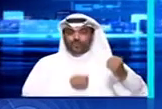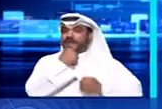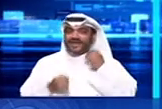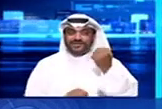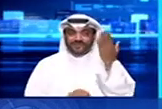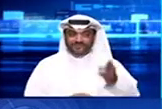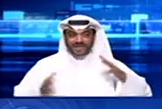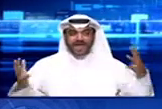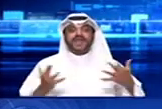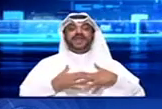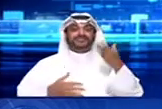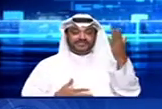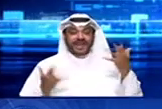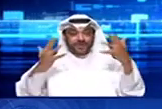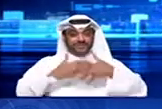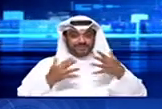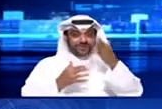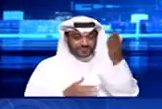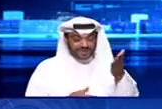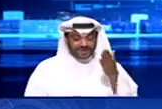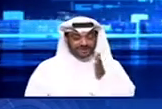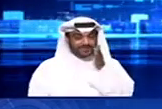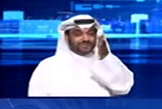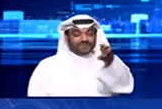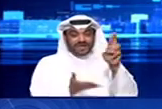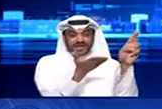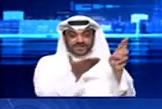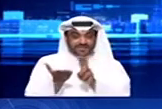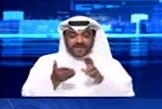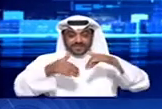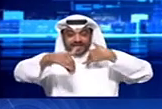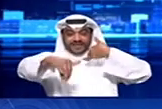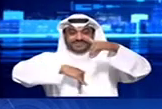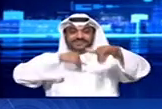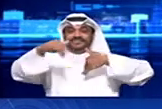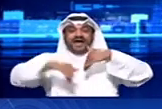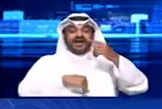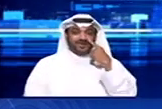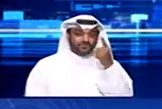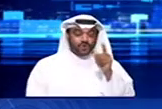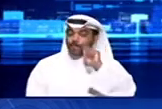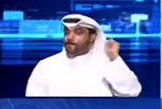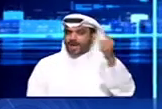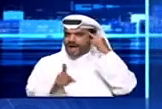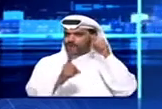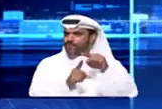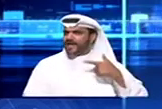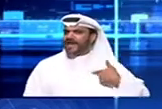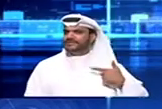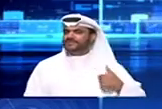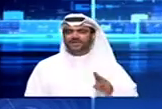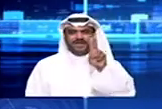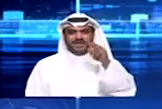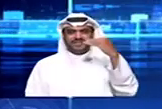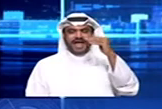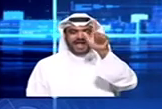التي تصاحب هذا اليوم الوطني. قمنا بزيارة لشارع الأمير محمد بن عبد العزيز المعروف أيضا باسم شارع